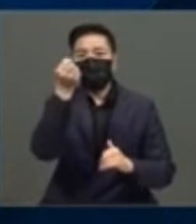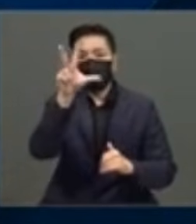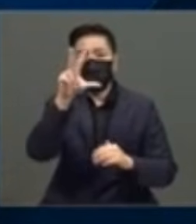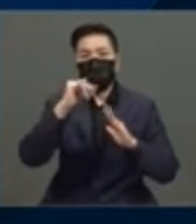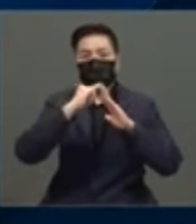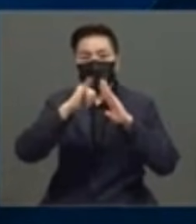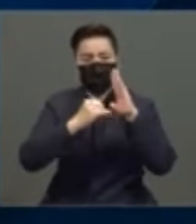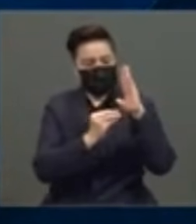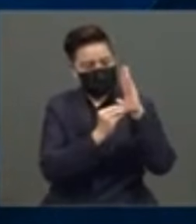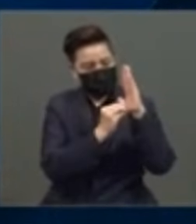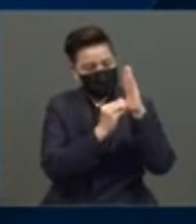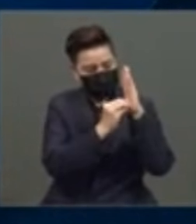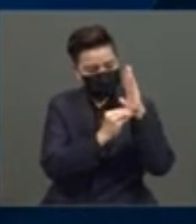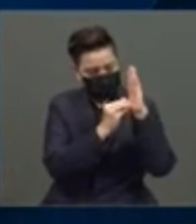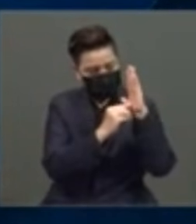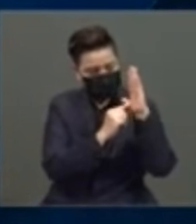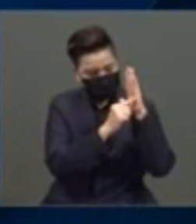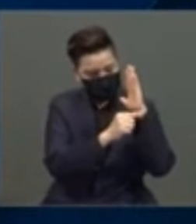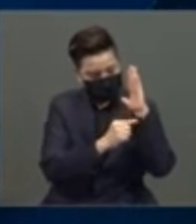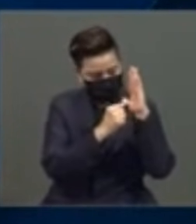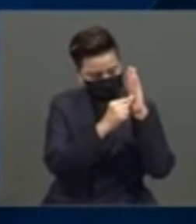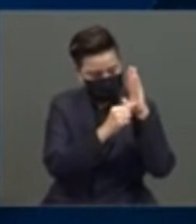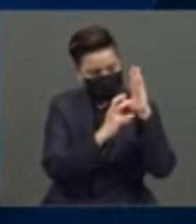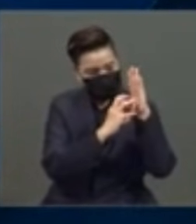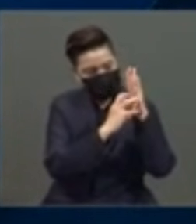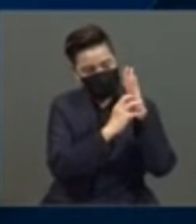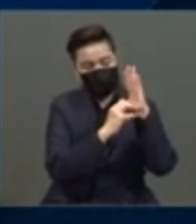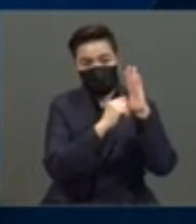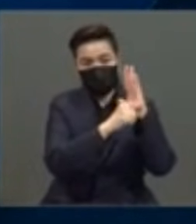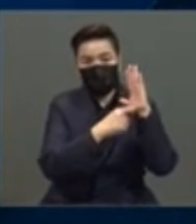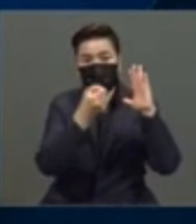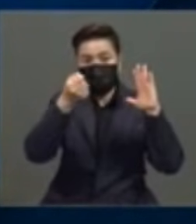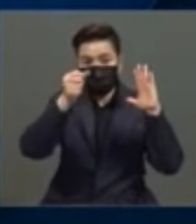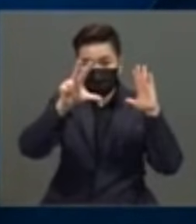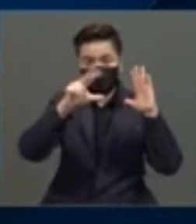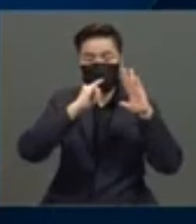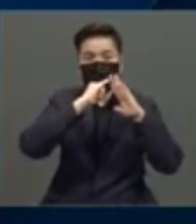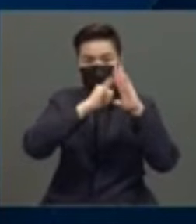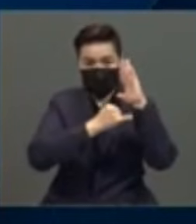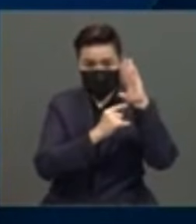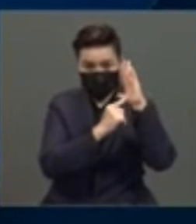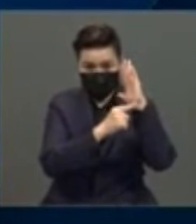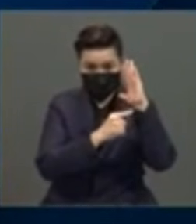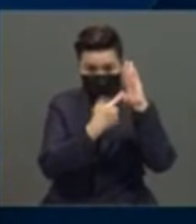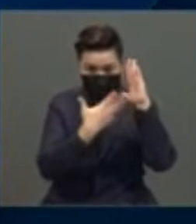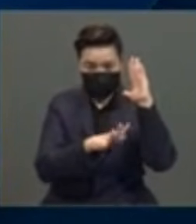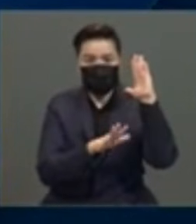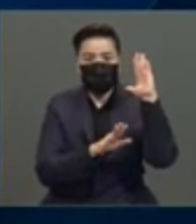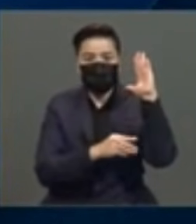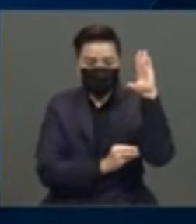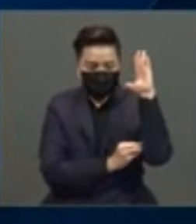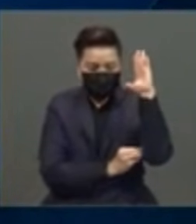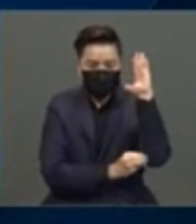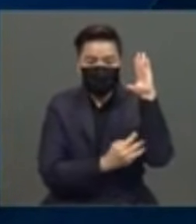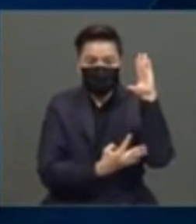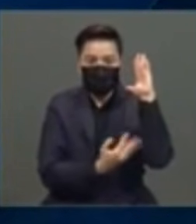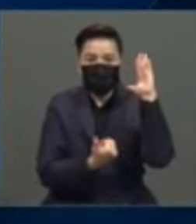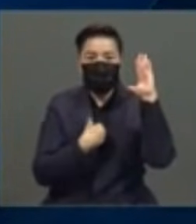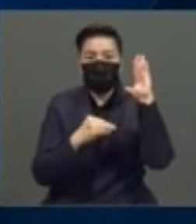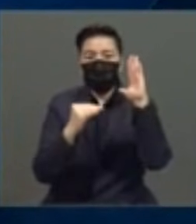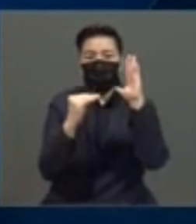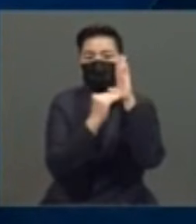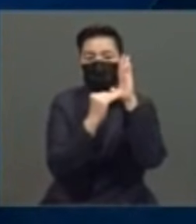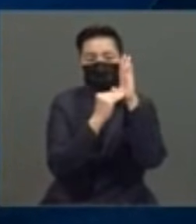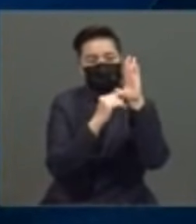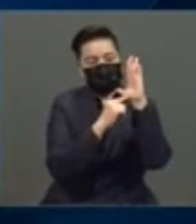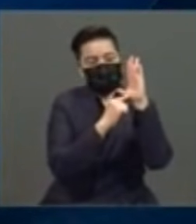ที่อยู่ในพื้นที่เข้มงวดควบคุมเข้มงวดสูงสุดนะครับ นี่คือภาพของกรุงเทพมห